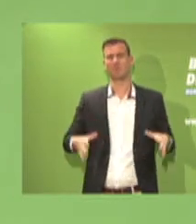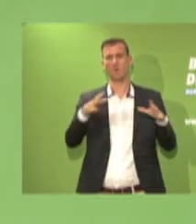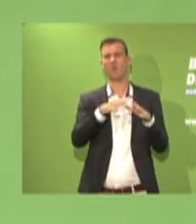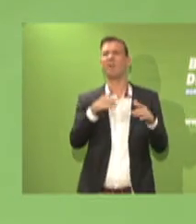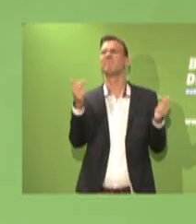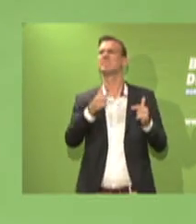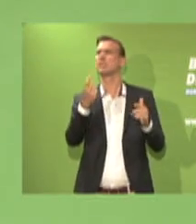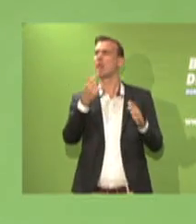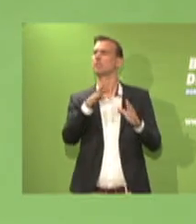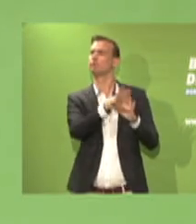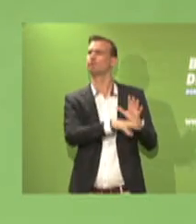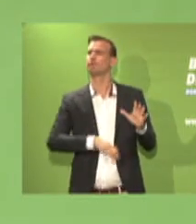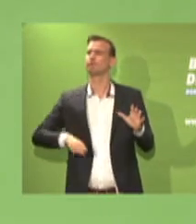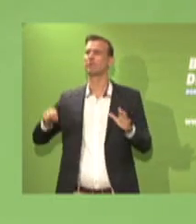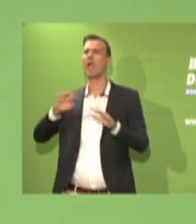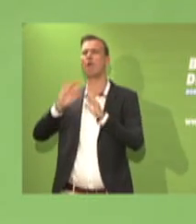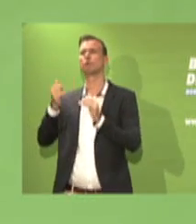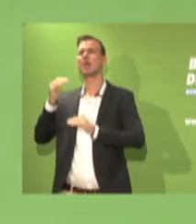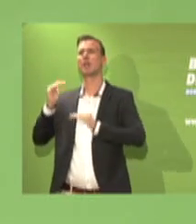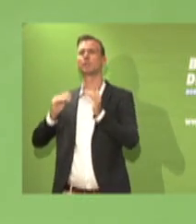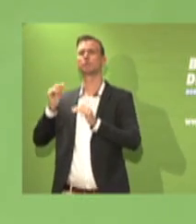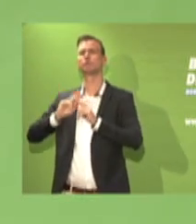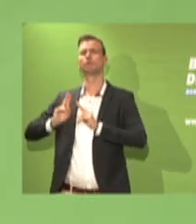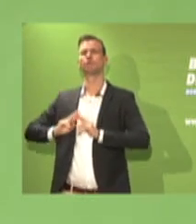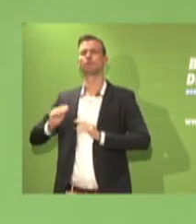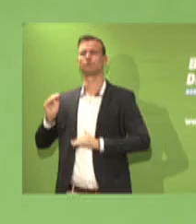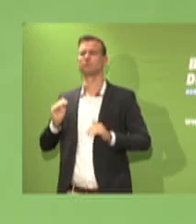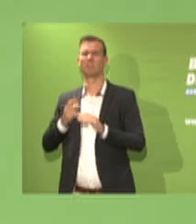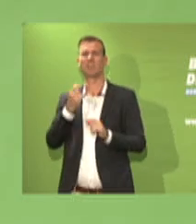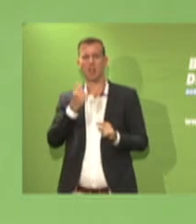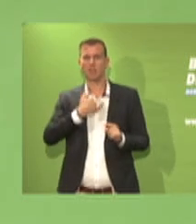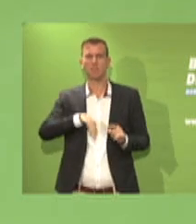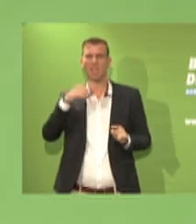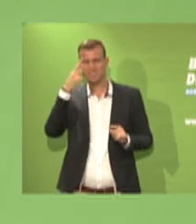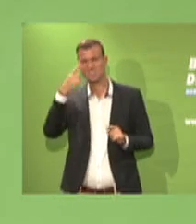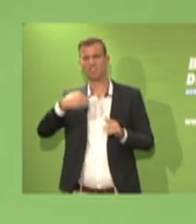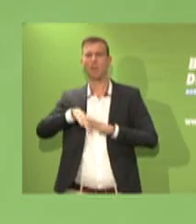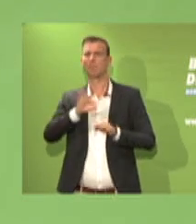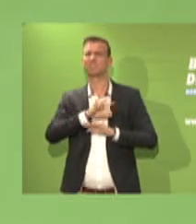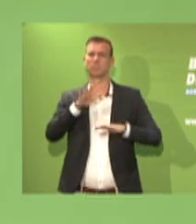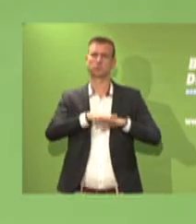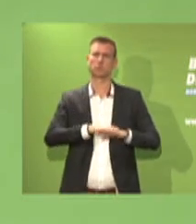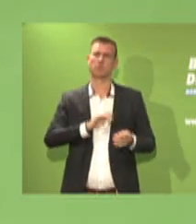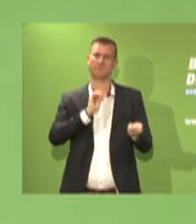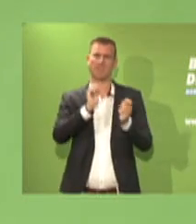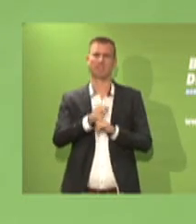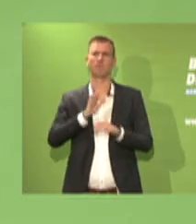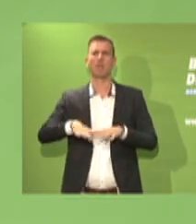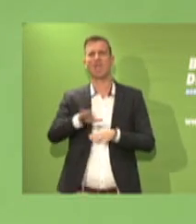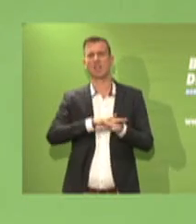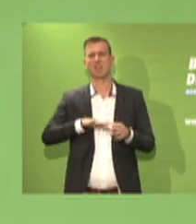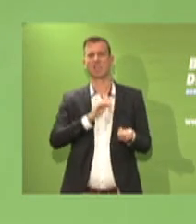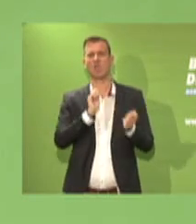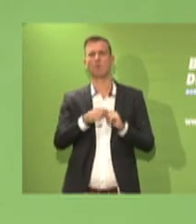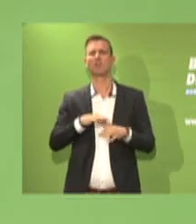Versicherten gegriffen hat, um damit den Haushalt wieder ein Stück zu sanieren. Das Geld wäre sinnvoller aufgehoben gewesen, wenn wir es in den Strukturwandel im ländlichen Raum, in die Gesundheits-